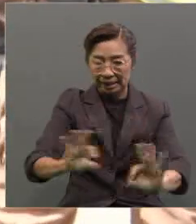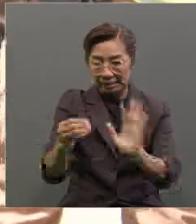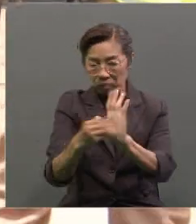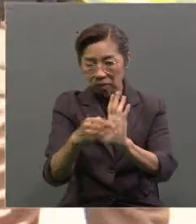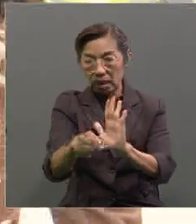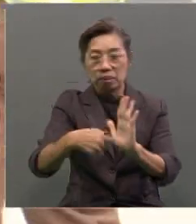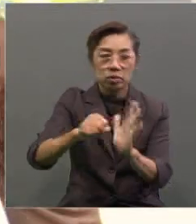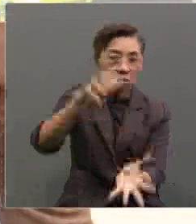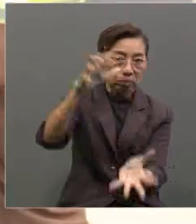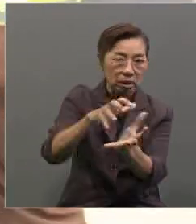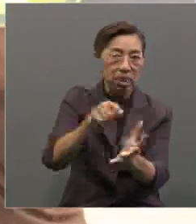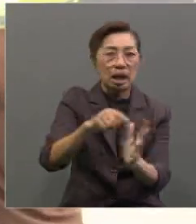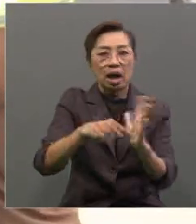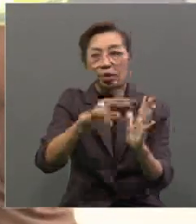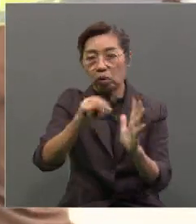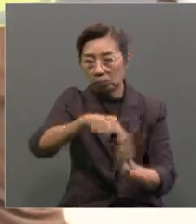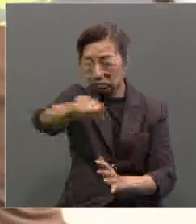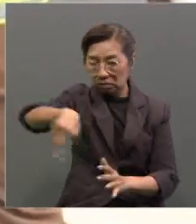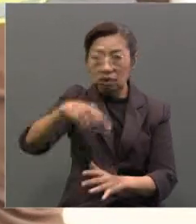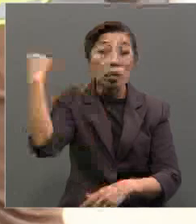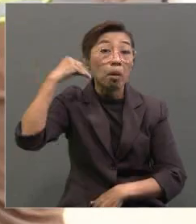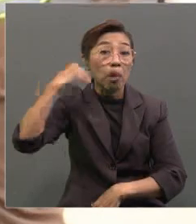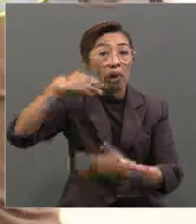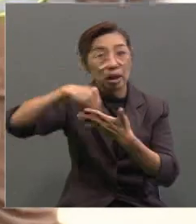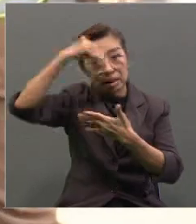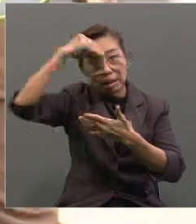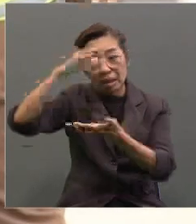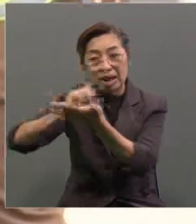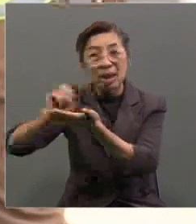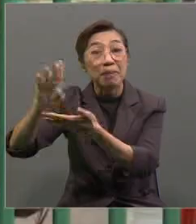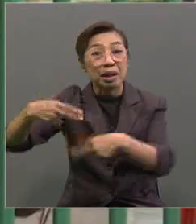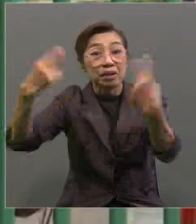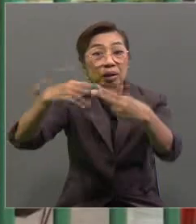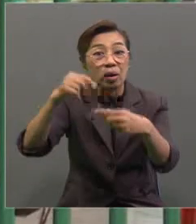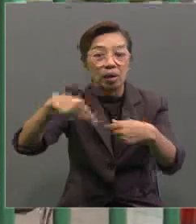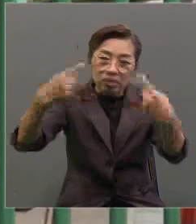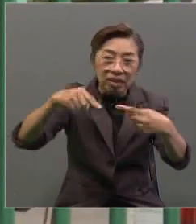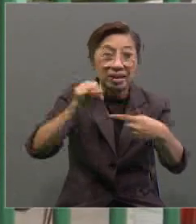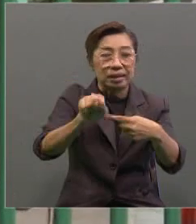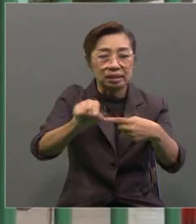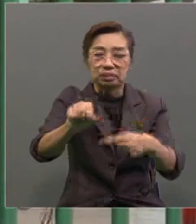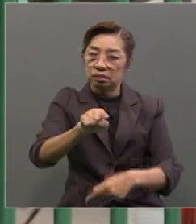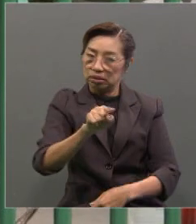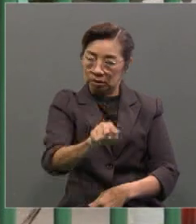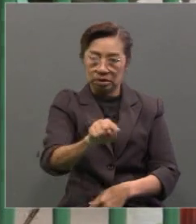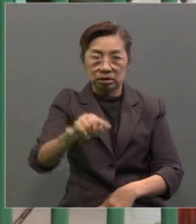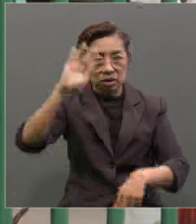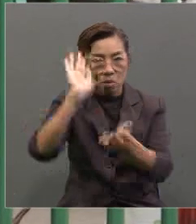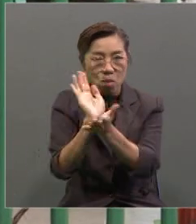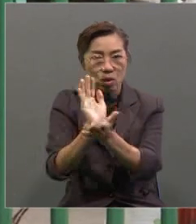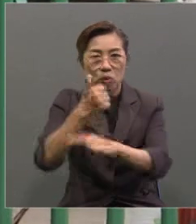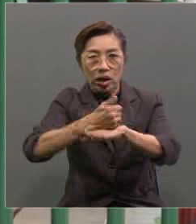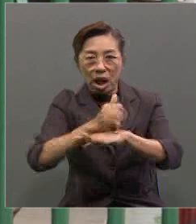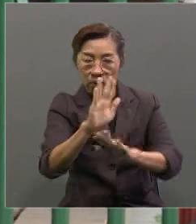ทพสมุทรปราการแล้วก็นนทบุรีที่มักจะเกิดเหตุในลักษณะนี้อยู่บ่อยครั้งหากไม่สามารถที่จะควบคุมสถานการณ์